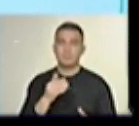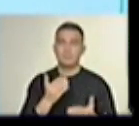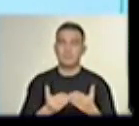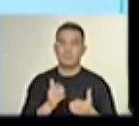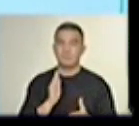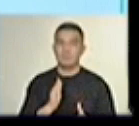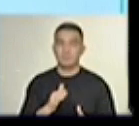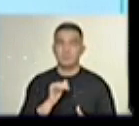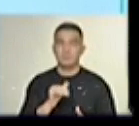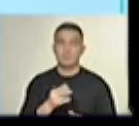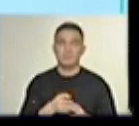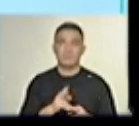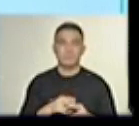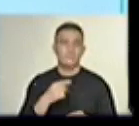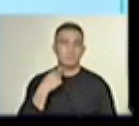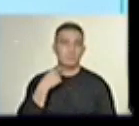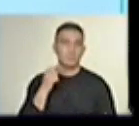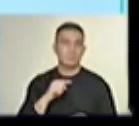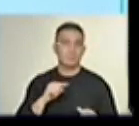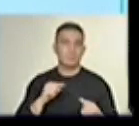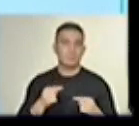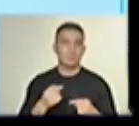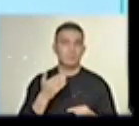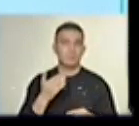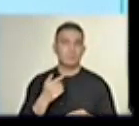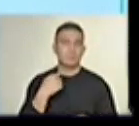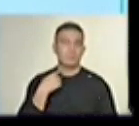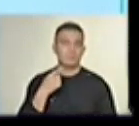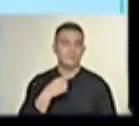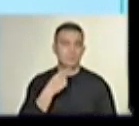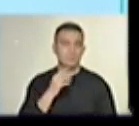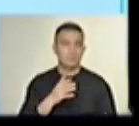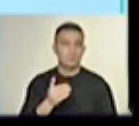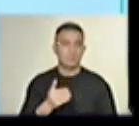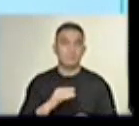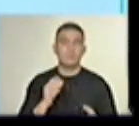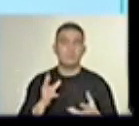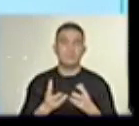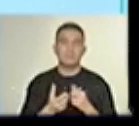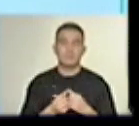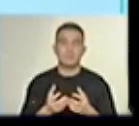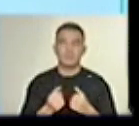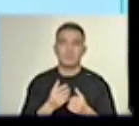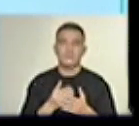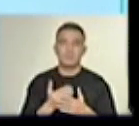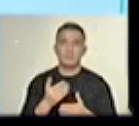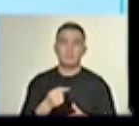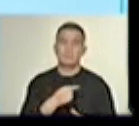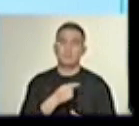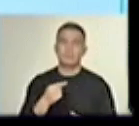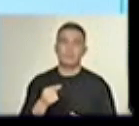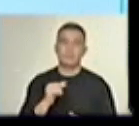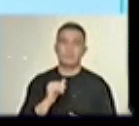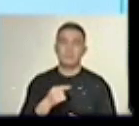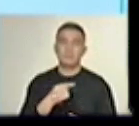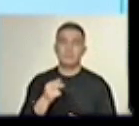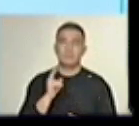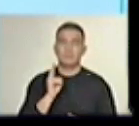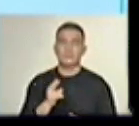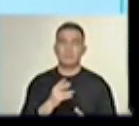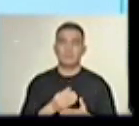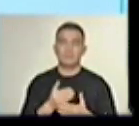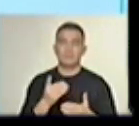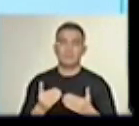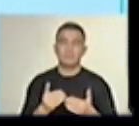qo'yilsa, shu songa qarama-qarshi son hosil bo'ladi. Umuman olganda, minus qavs ichida minus k teng